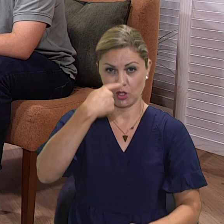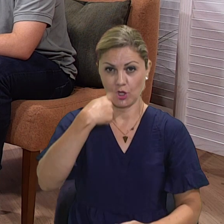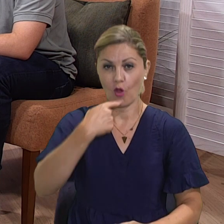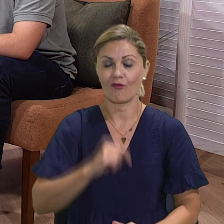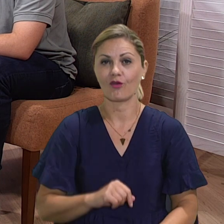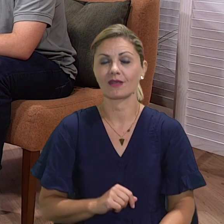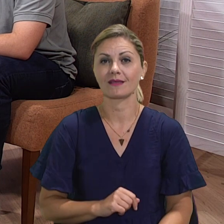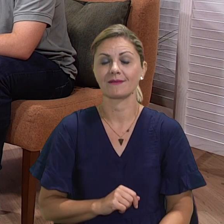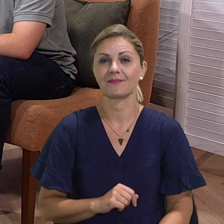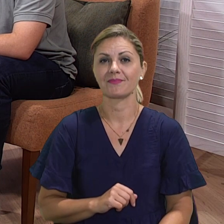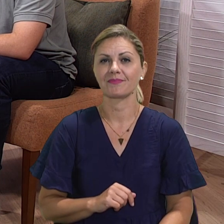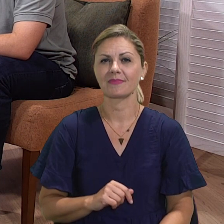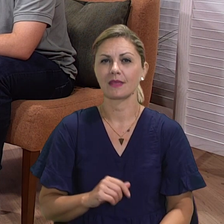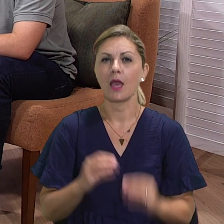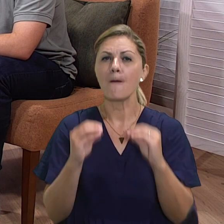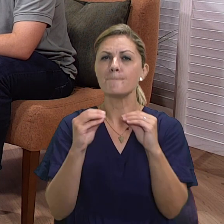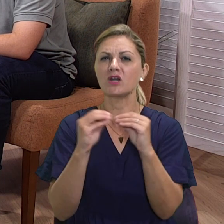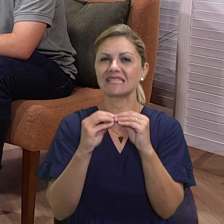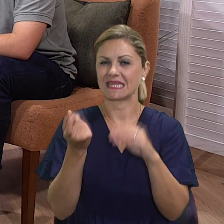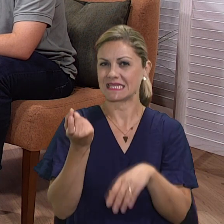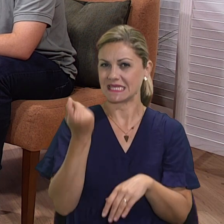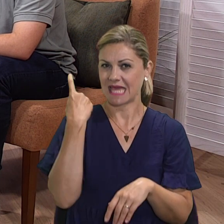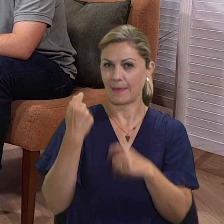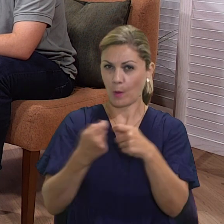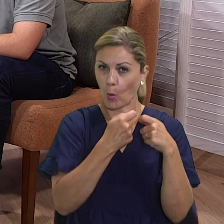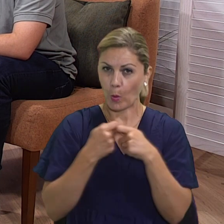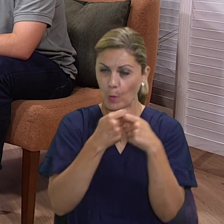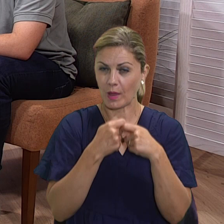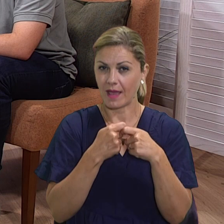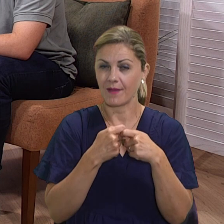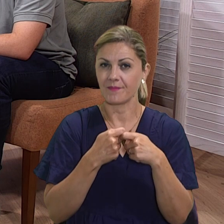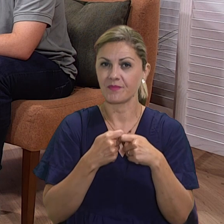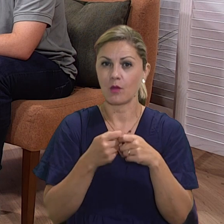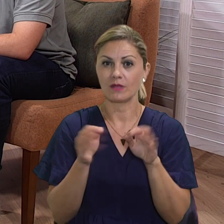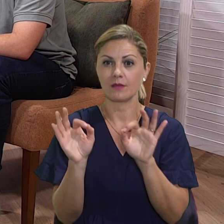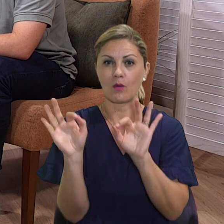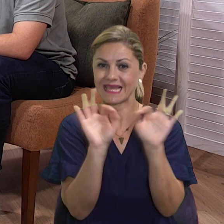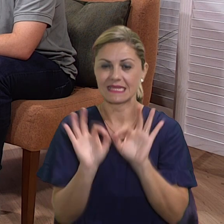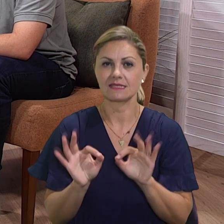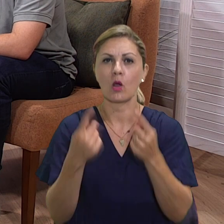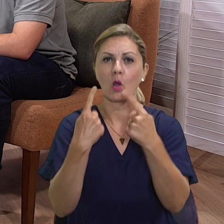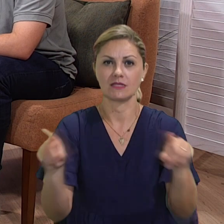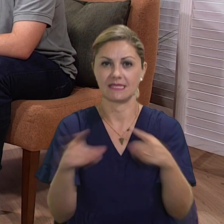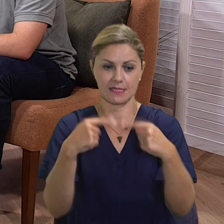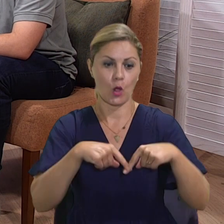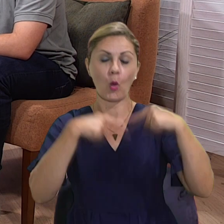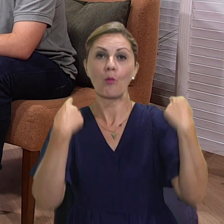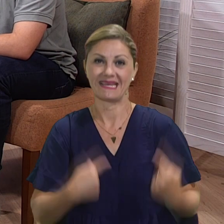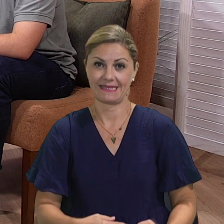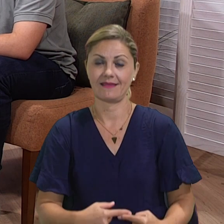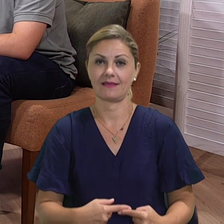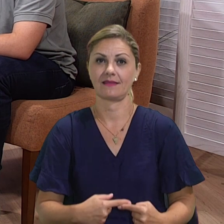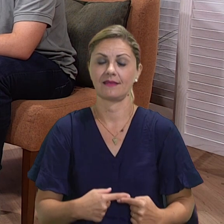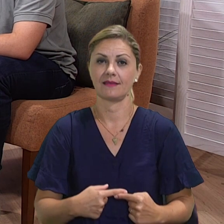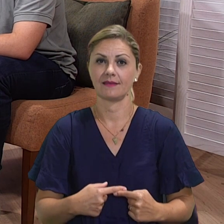čakavsku rič i onda ovaj Bosanac Branko koji je organizirao ove koncerte humorističke,